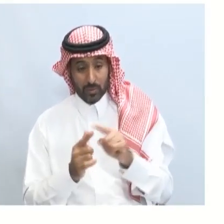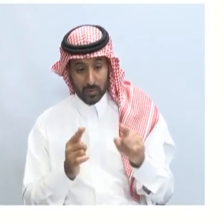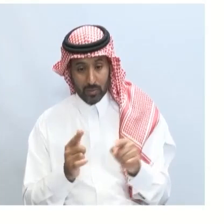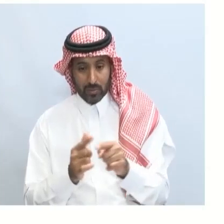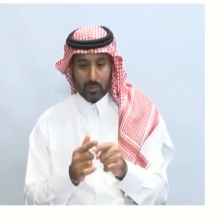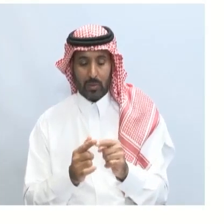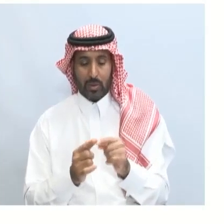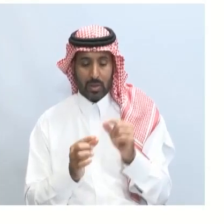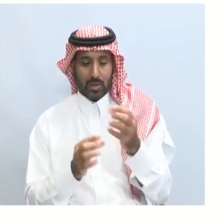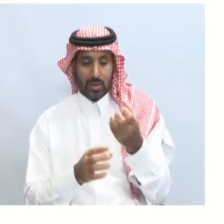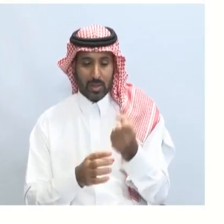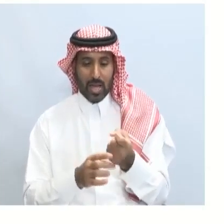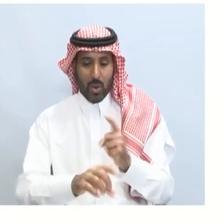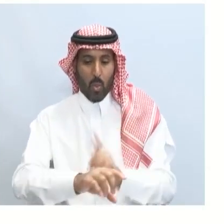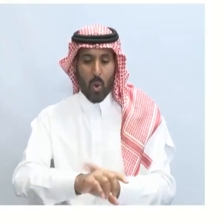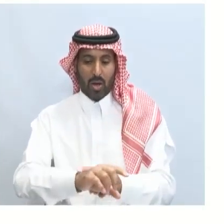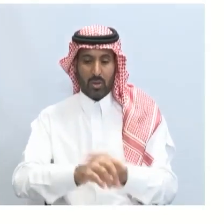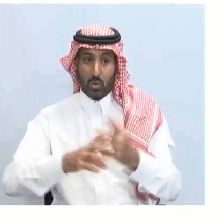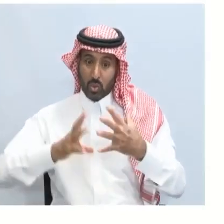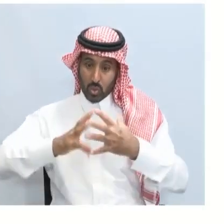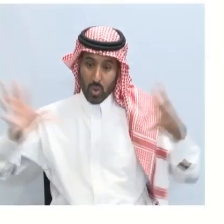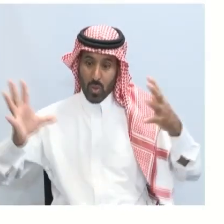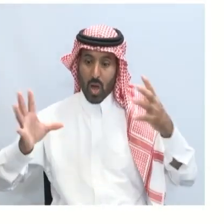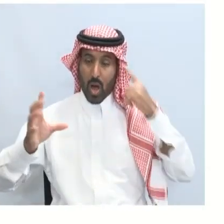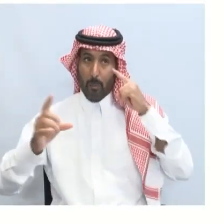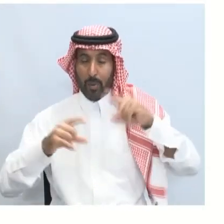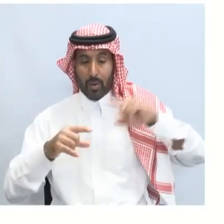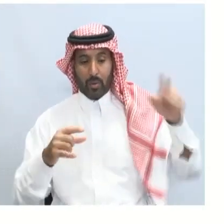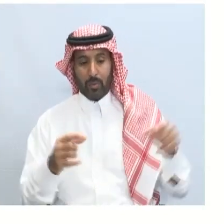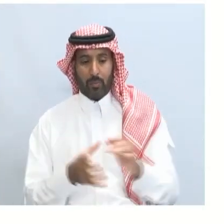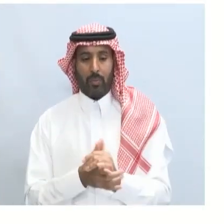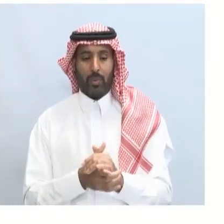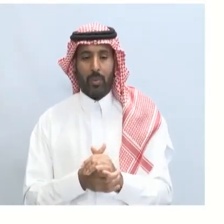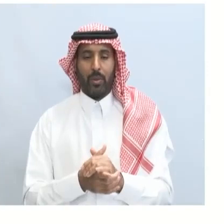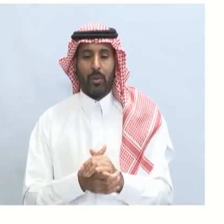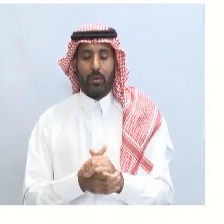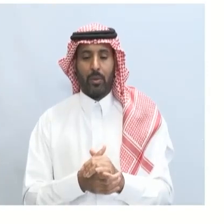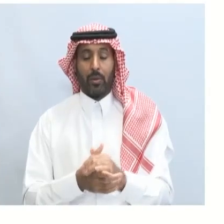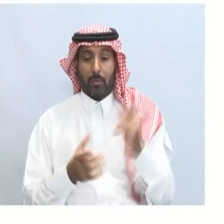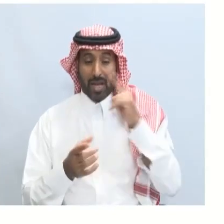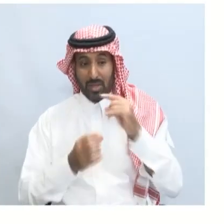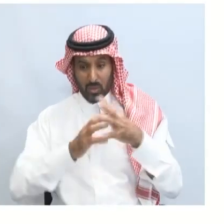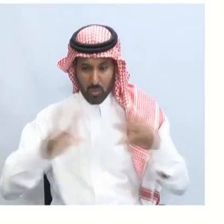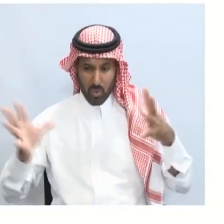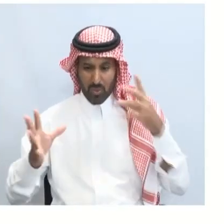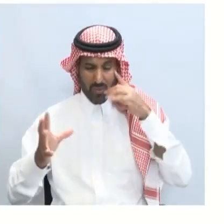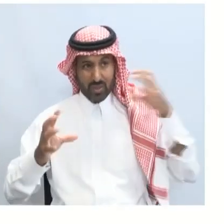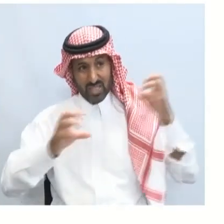لدينا عصر التضخم الكوني بعد الانفجار